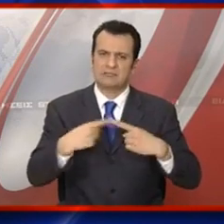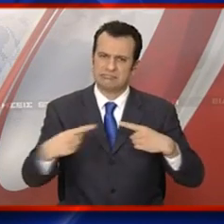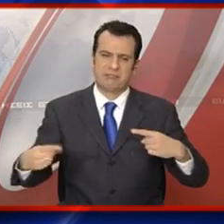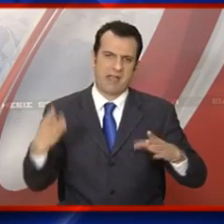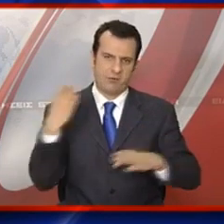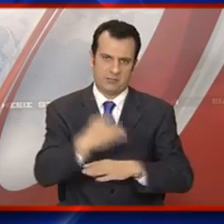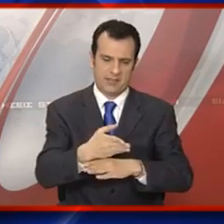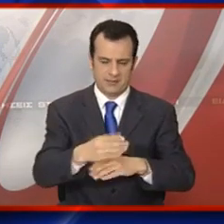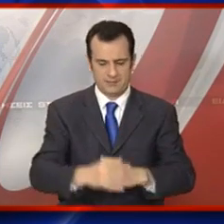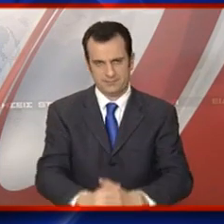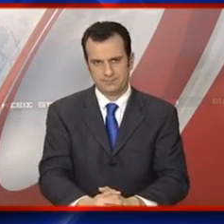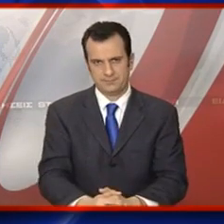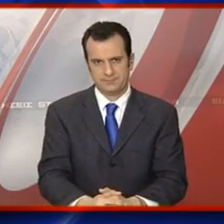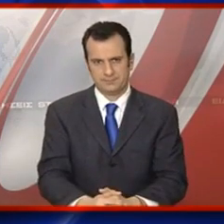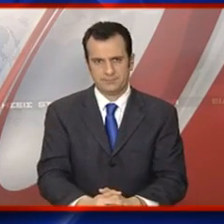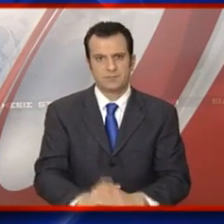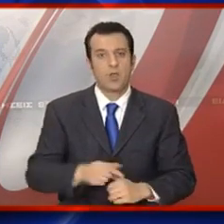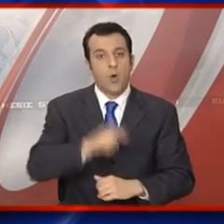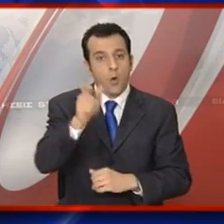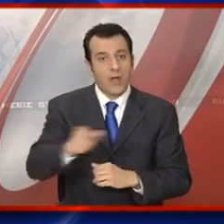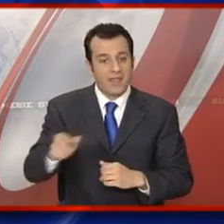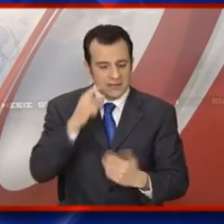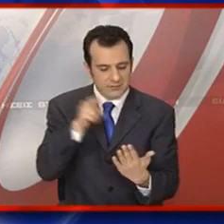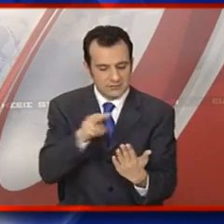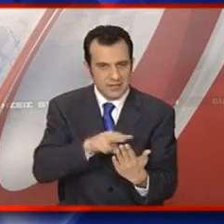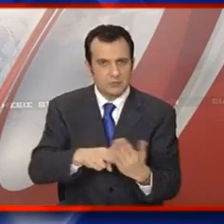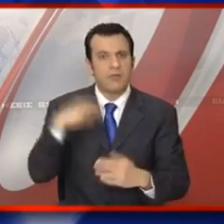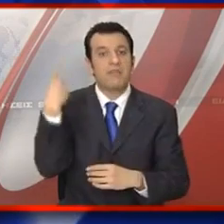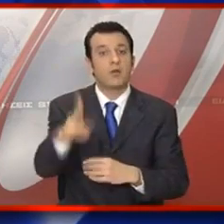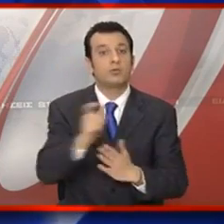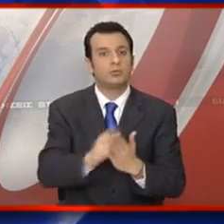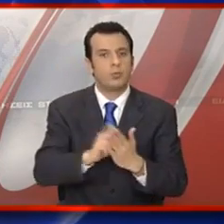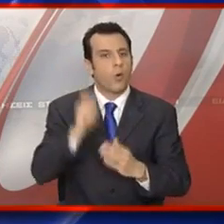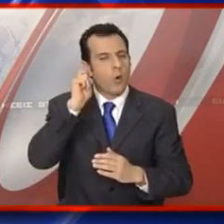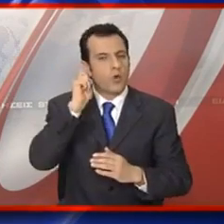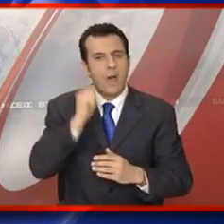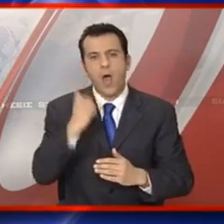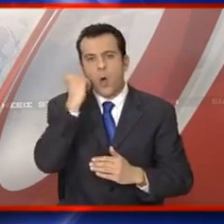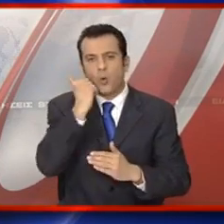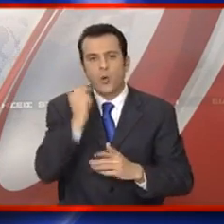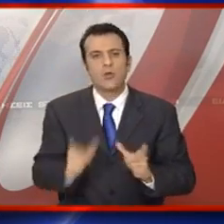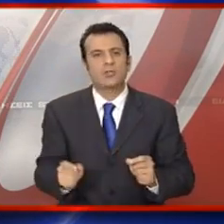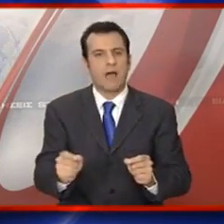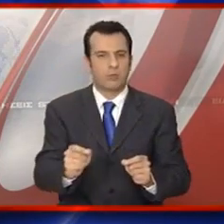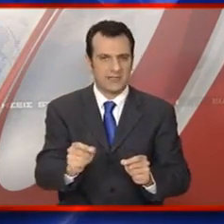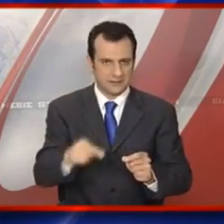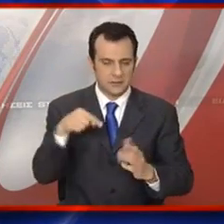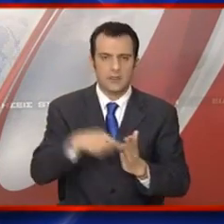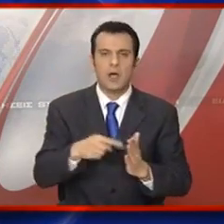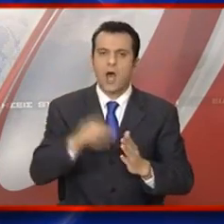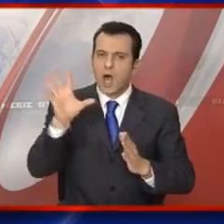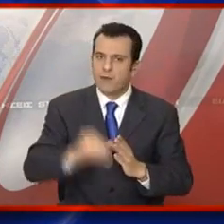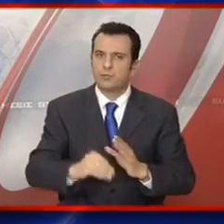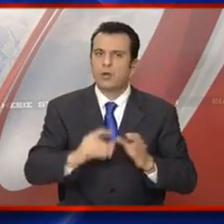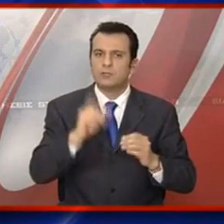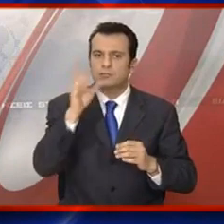πνεύματος. Κάθε αναγνώστης γράφει το δικό του κόκκινο κάβουρα. Ο Κόκκινος Κάβουρας, μια αληθινή ιστορία που ξαφνιάζει, ένα βιβλίο ντοκιμαντέρ